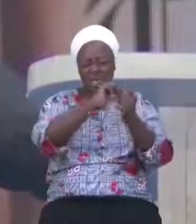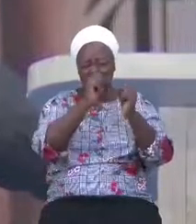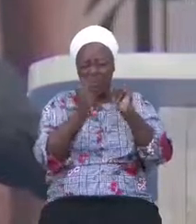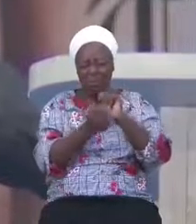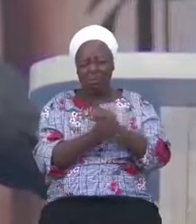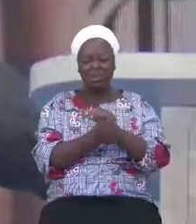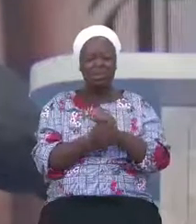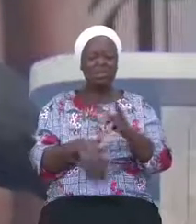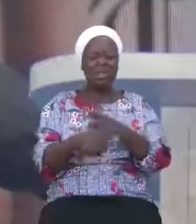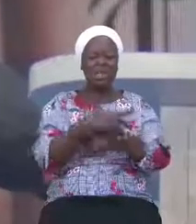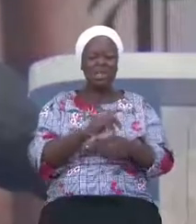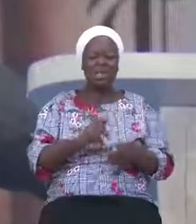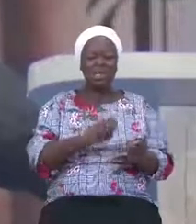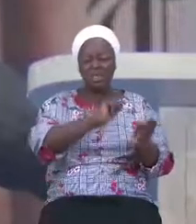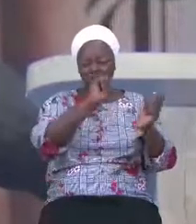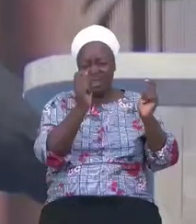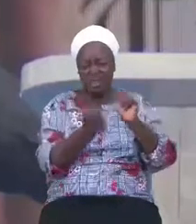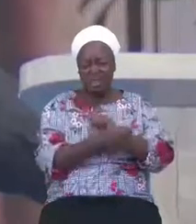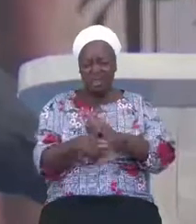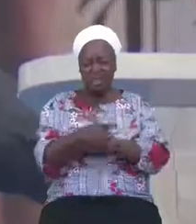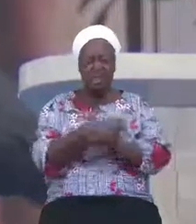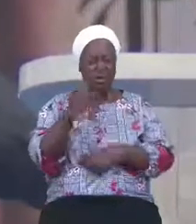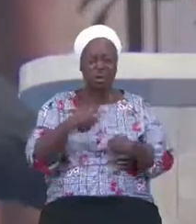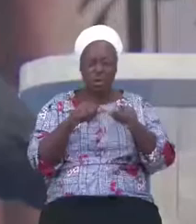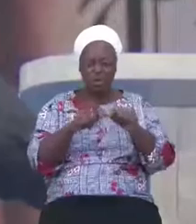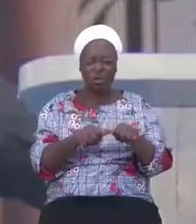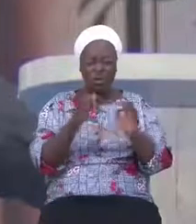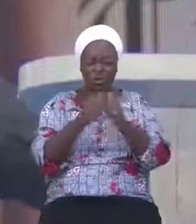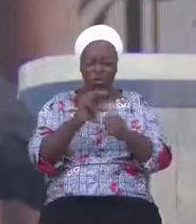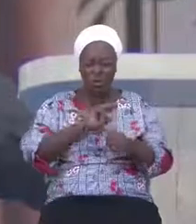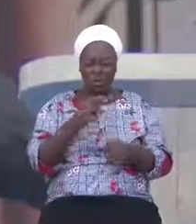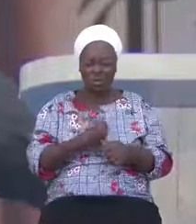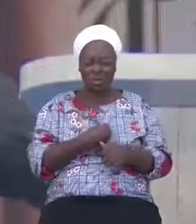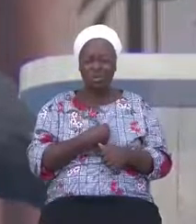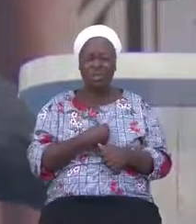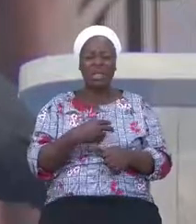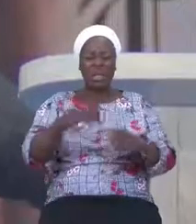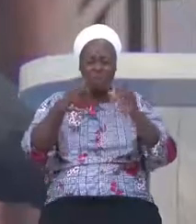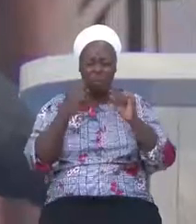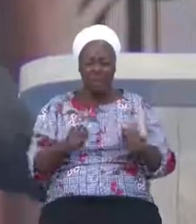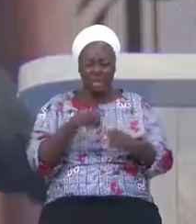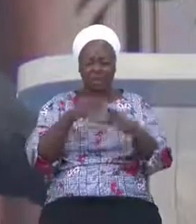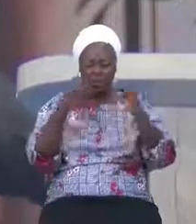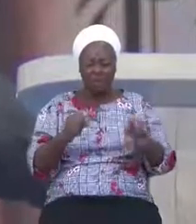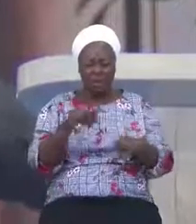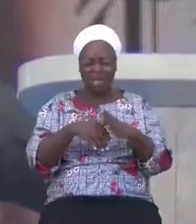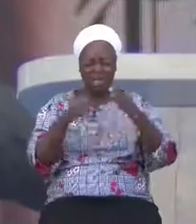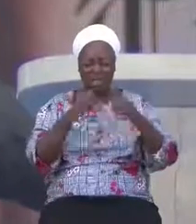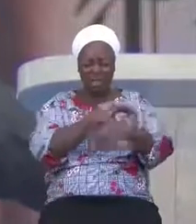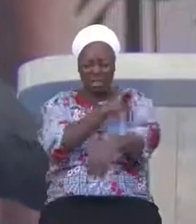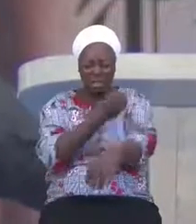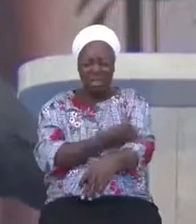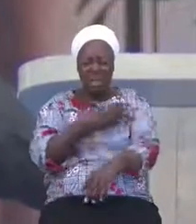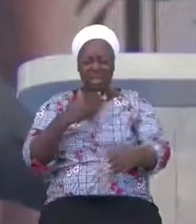Transfiguration, transformation. Continue avec nous dans ta puissance, dans la force, dans la joie,